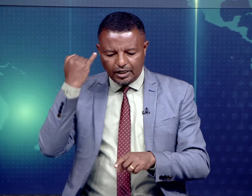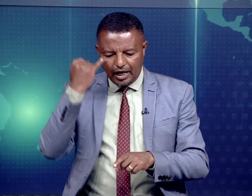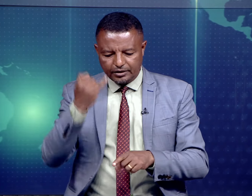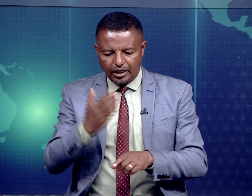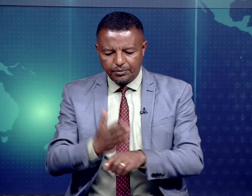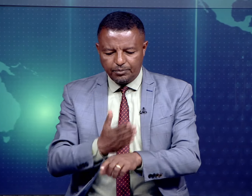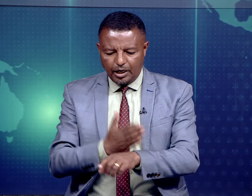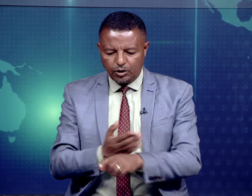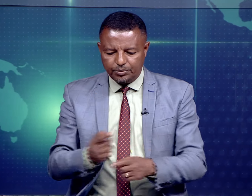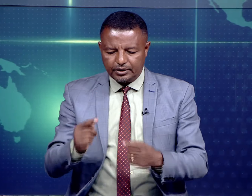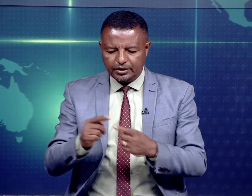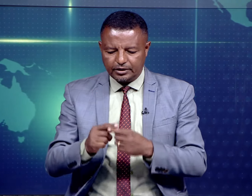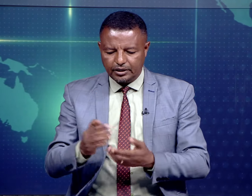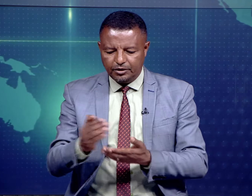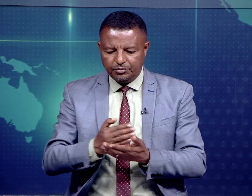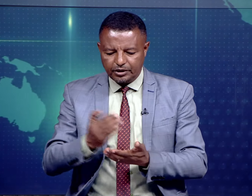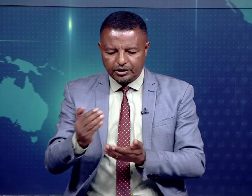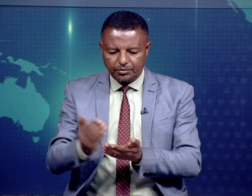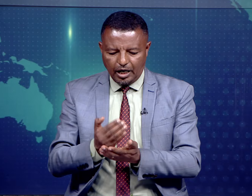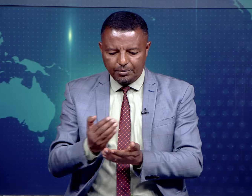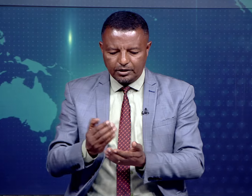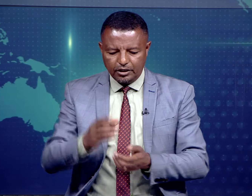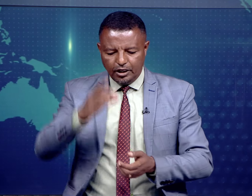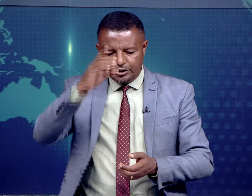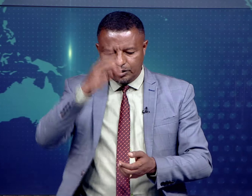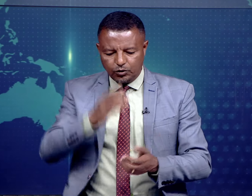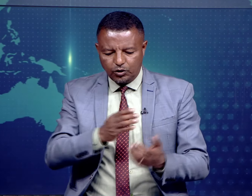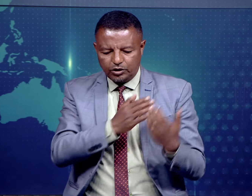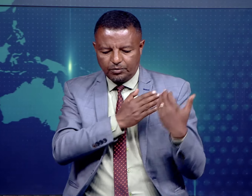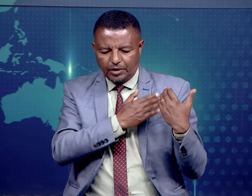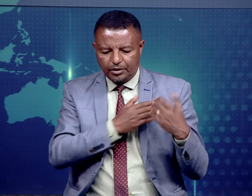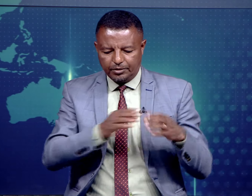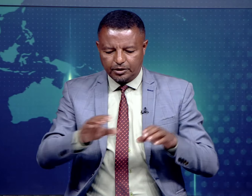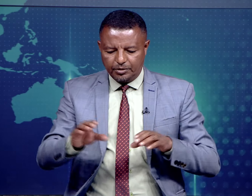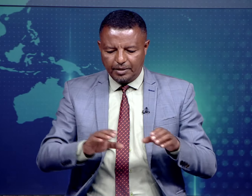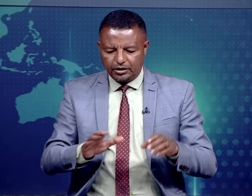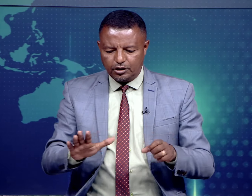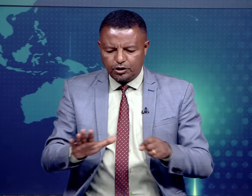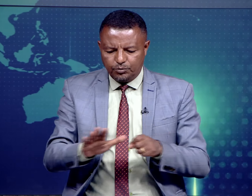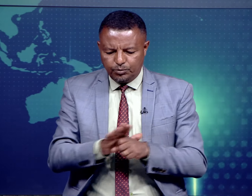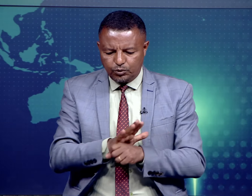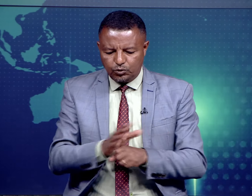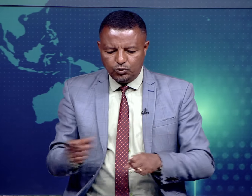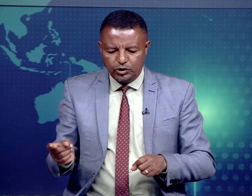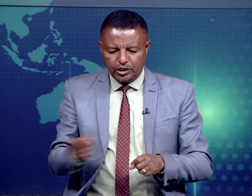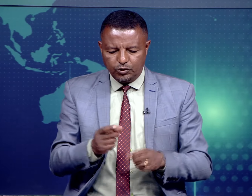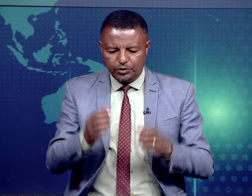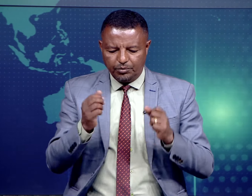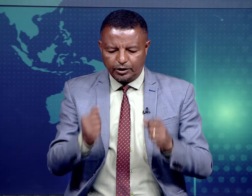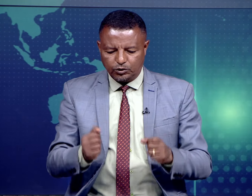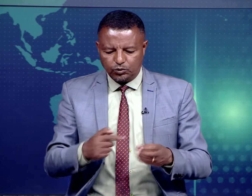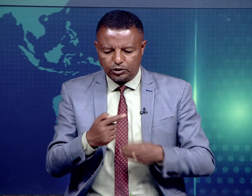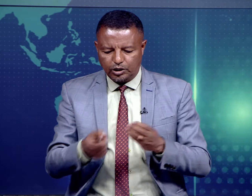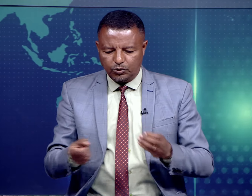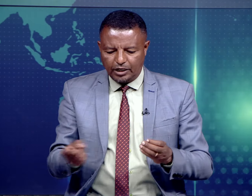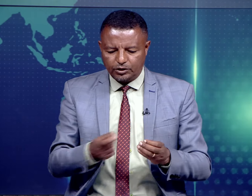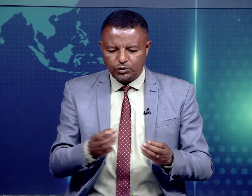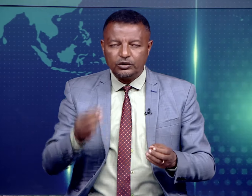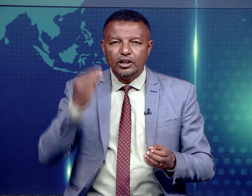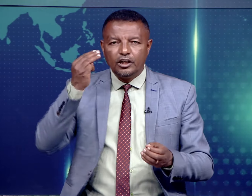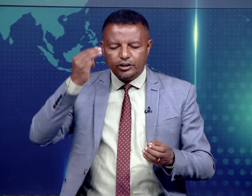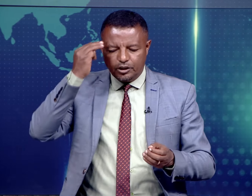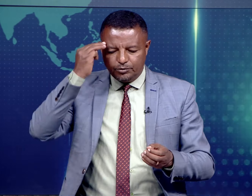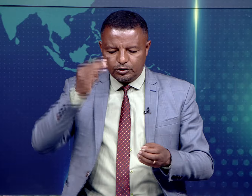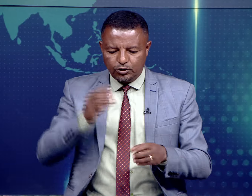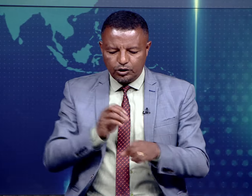ዜጎች ከሀሳብ ማጎልበት እስከ ምርት ማምረት የክህሎት ባለቤት በማድረግ ብቁ ለመሆን የሚያስችሉ